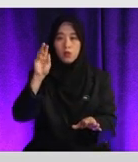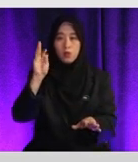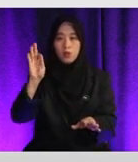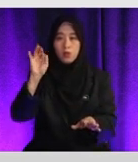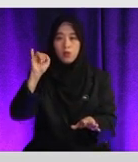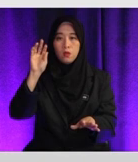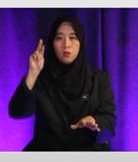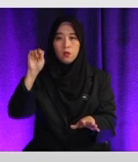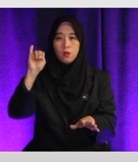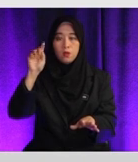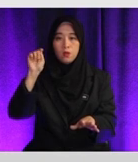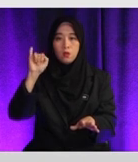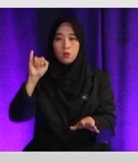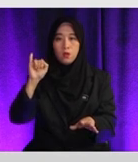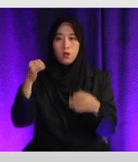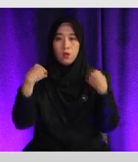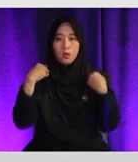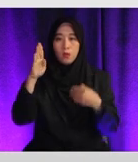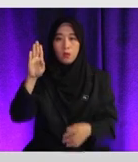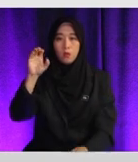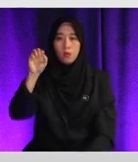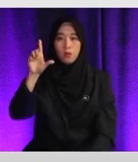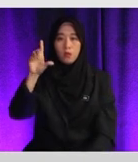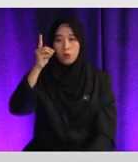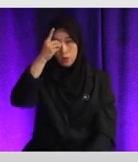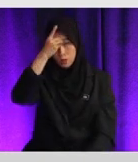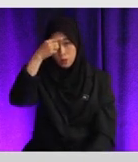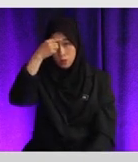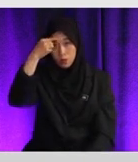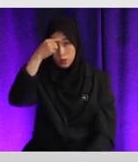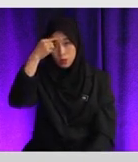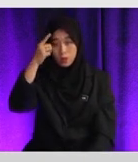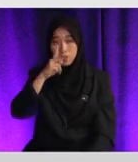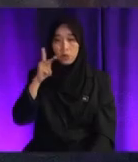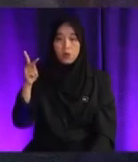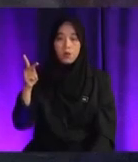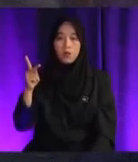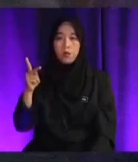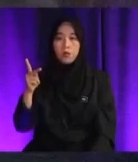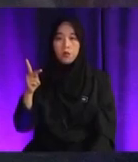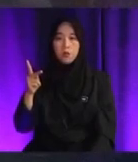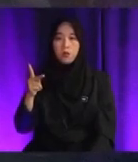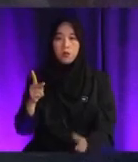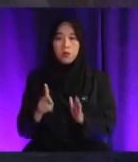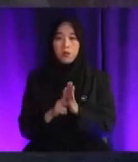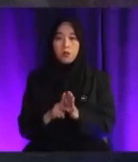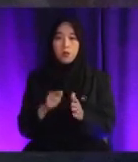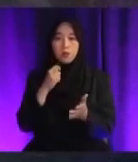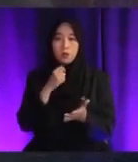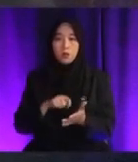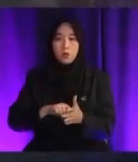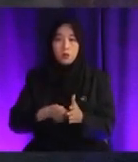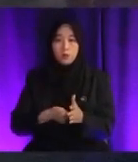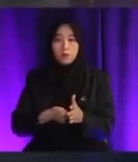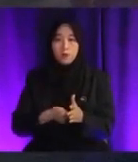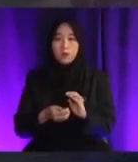Jadi kat sini saya ada bolkan jarum penunjuk dengan infinity. Jadi itu adalah kata kunci dia lah. Okey, yang